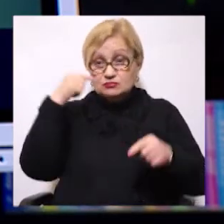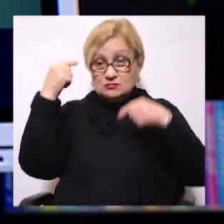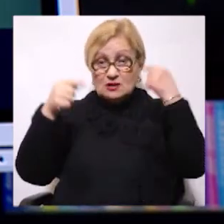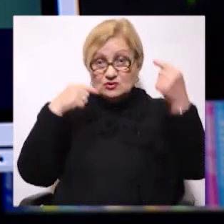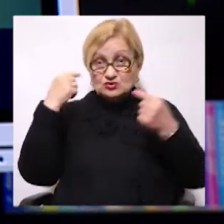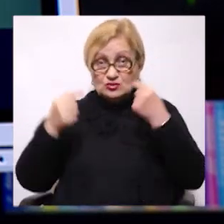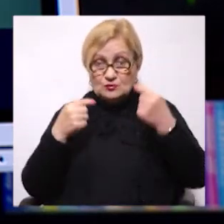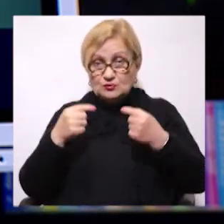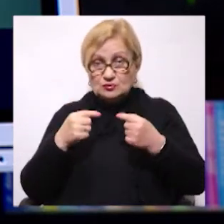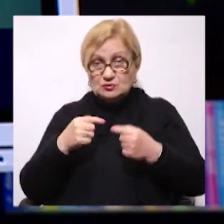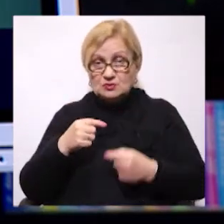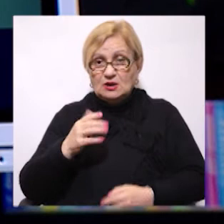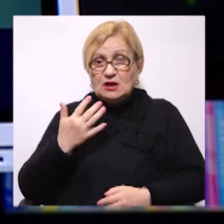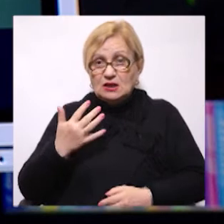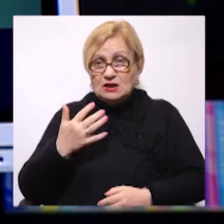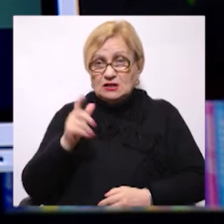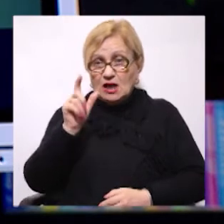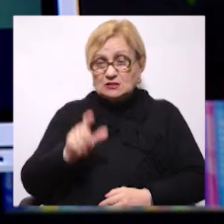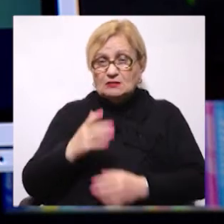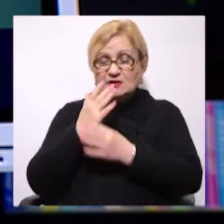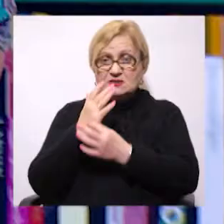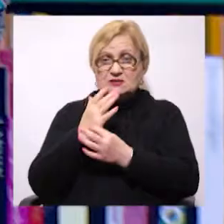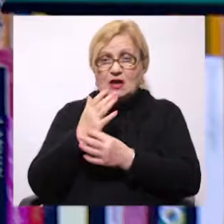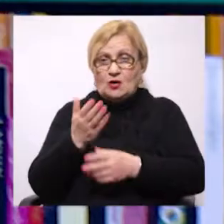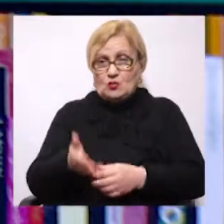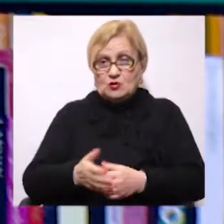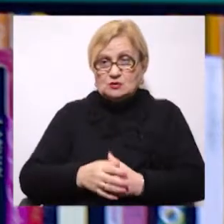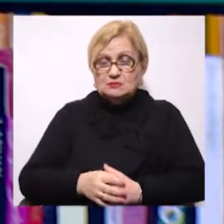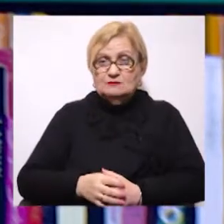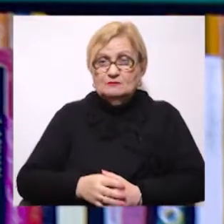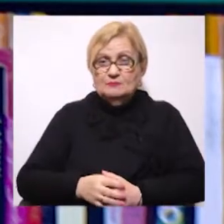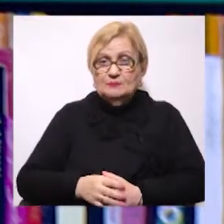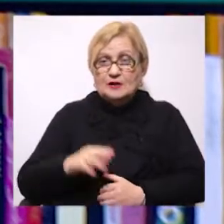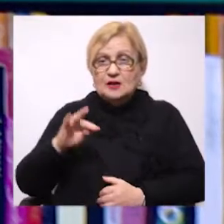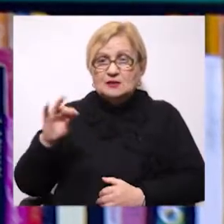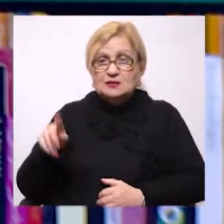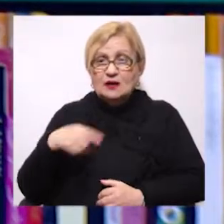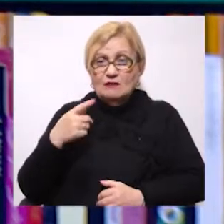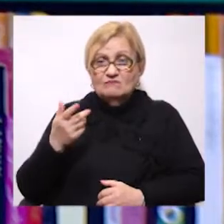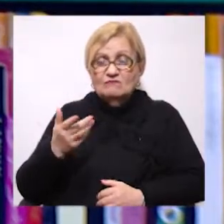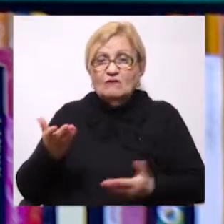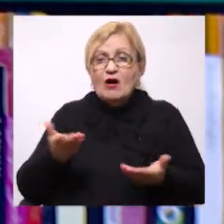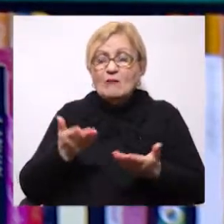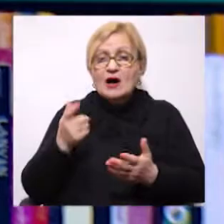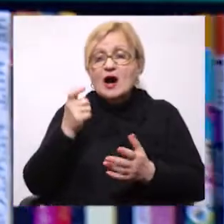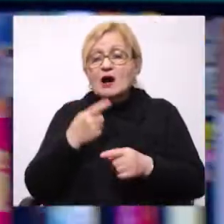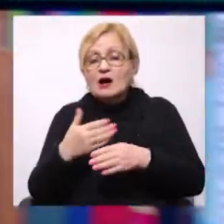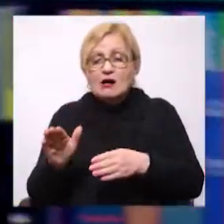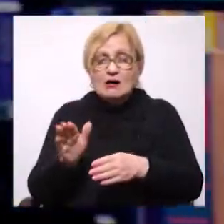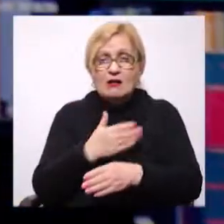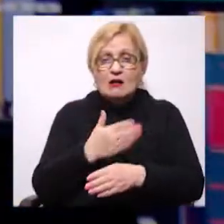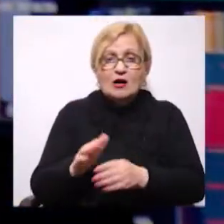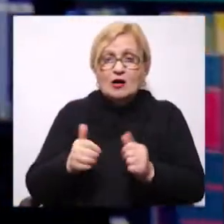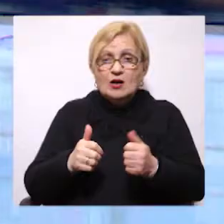იტყოდნენ, და ხელი ადამიანის სხეულის ნაწილს. და ილიას ოპონენტები ეუბნებოდნენ, აბა როგორღა განვასხვავოთო, შენ თუ